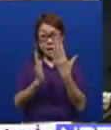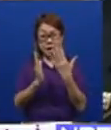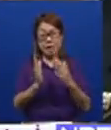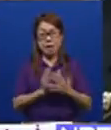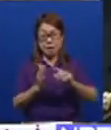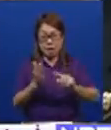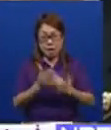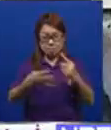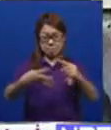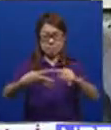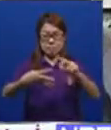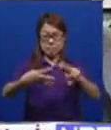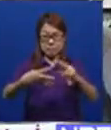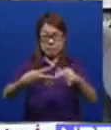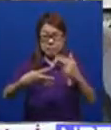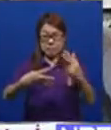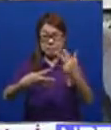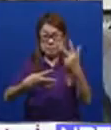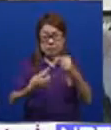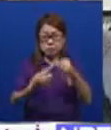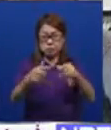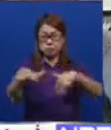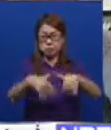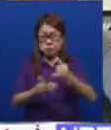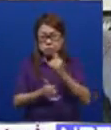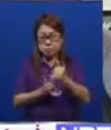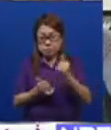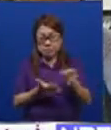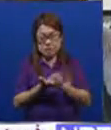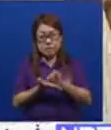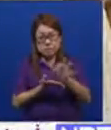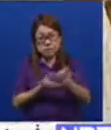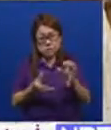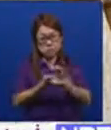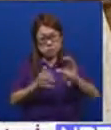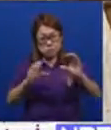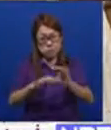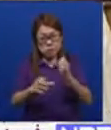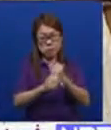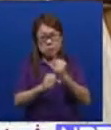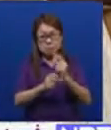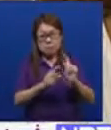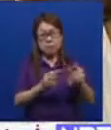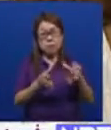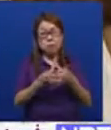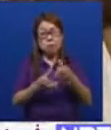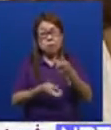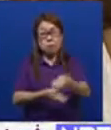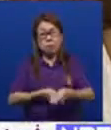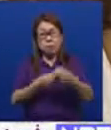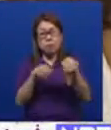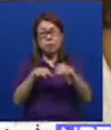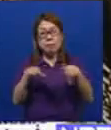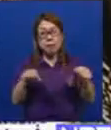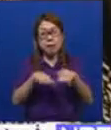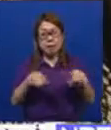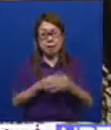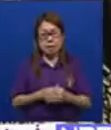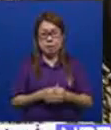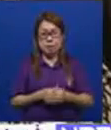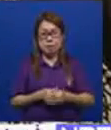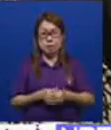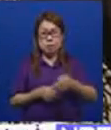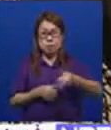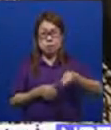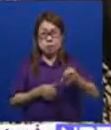แรกสถานการณ์การบริโภคการลงทุนรวมทั้งภาคการผลิตโดยเฉพาะภาคเกษตรยังชะลอตัวรวมทั้งความรู้สึกของ